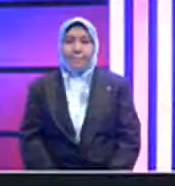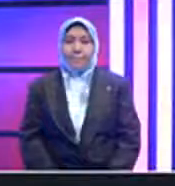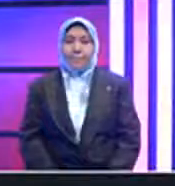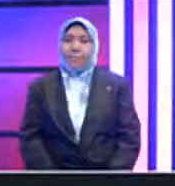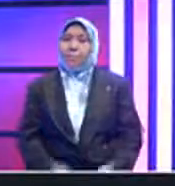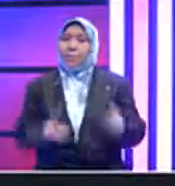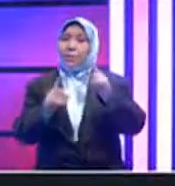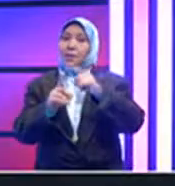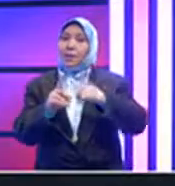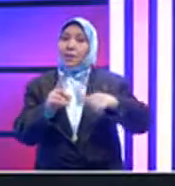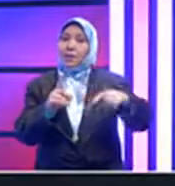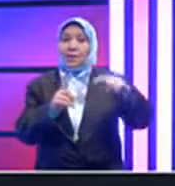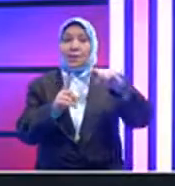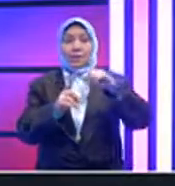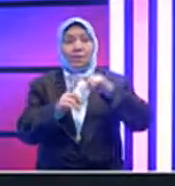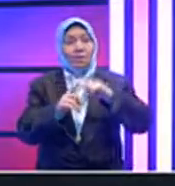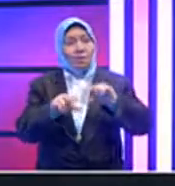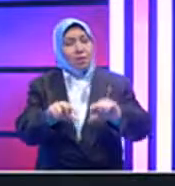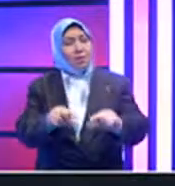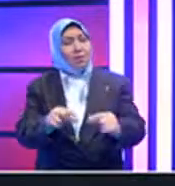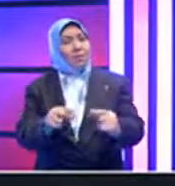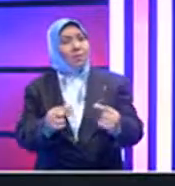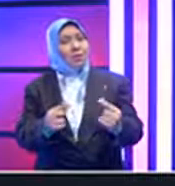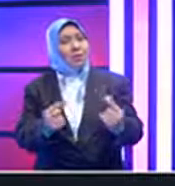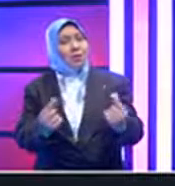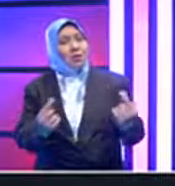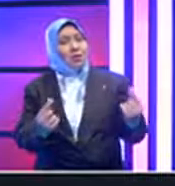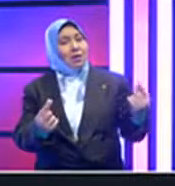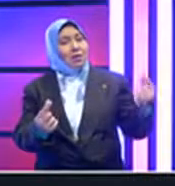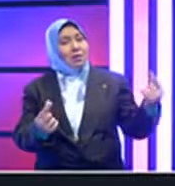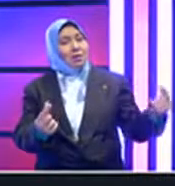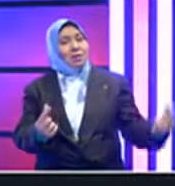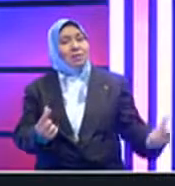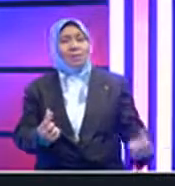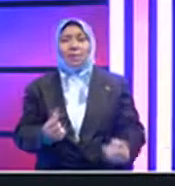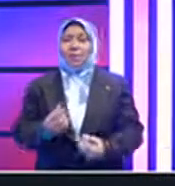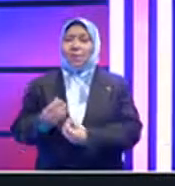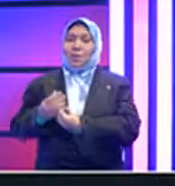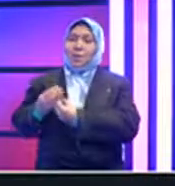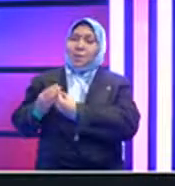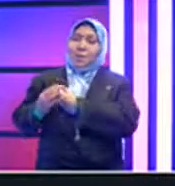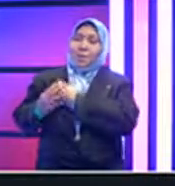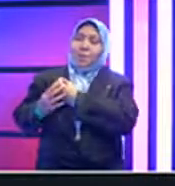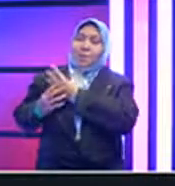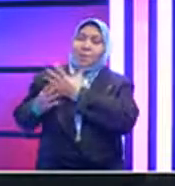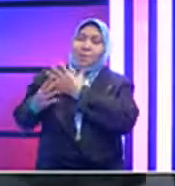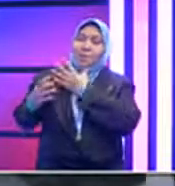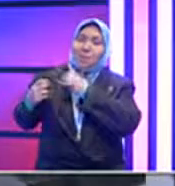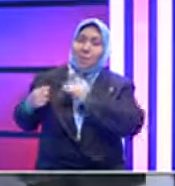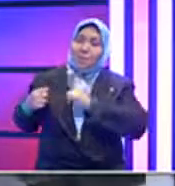bila Alquran Mekar dihati dan